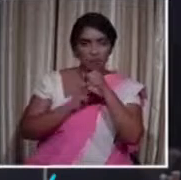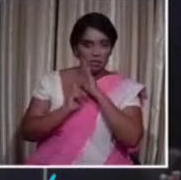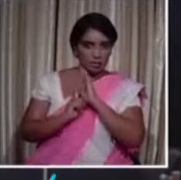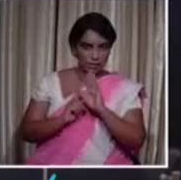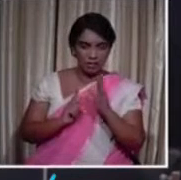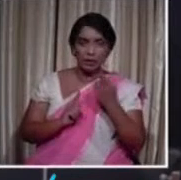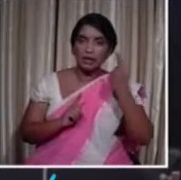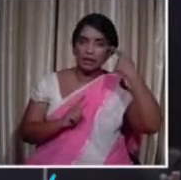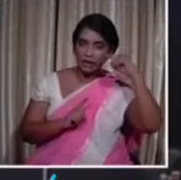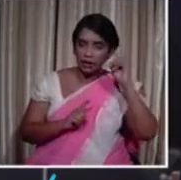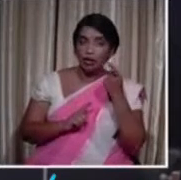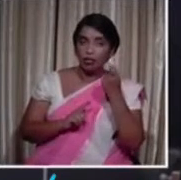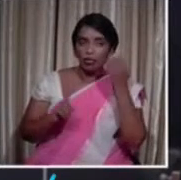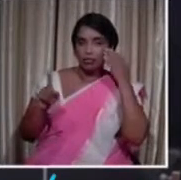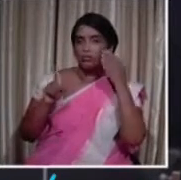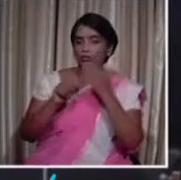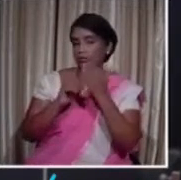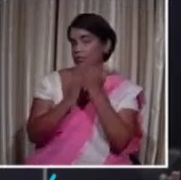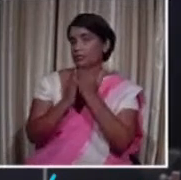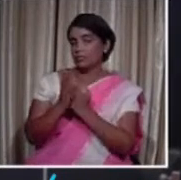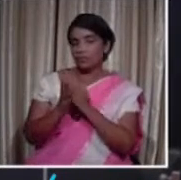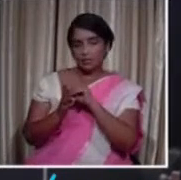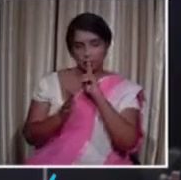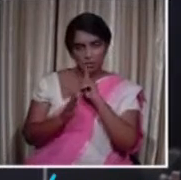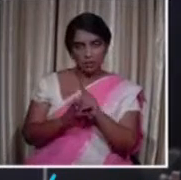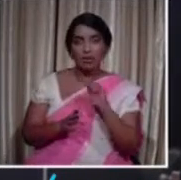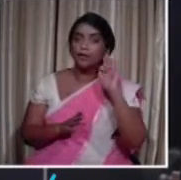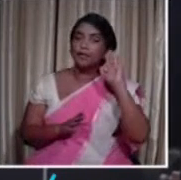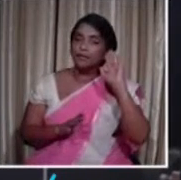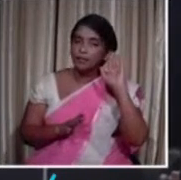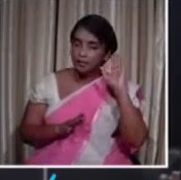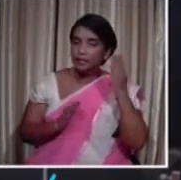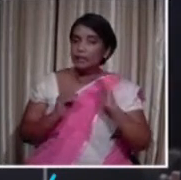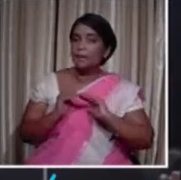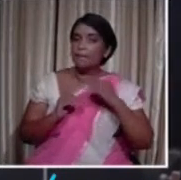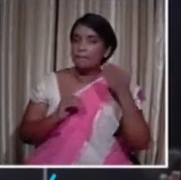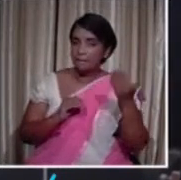Iya mang artikel karena karunukiwa, itu khususnya itu pasre.